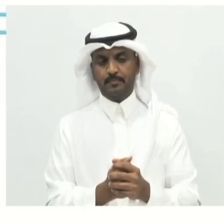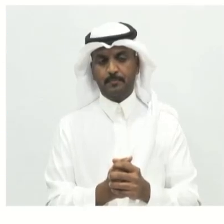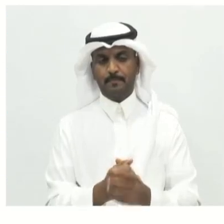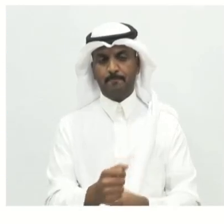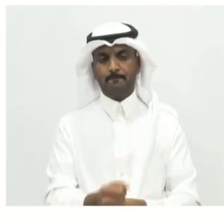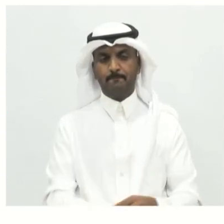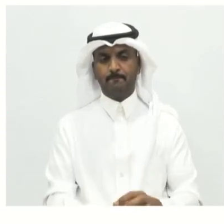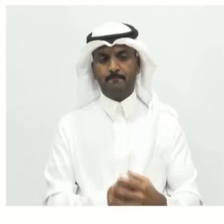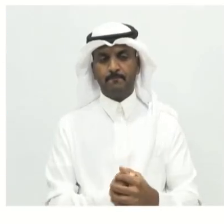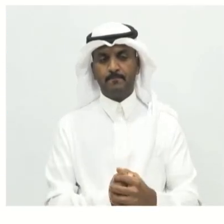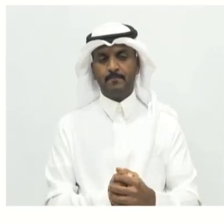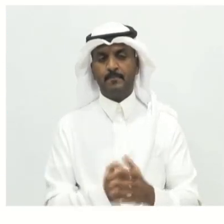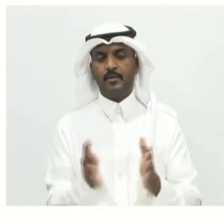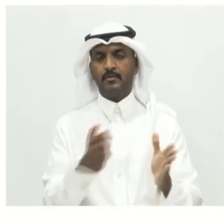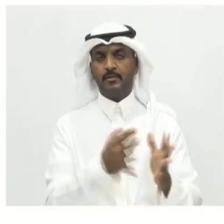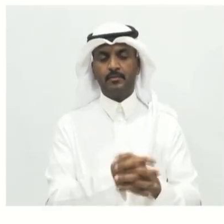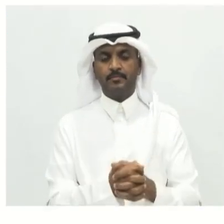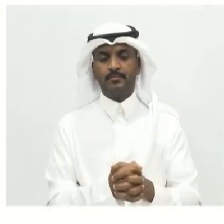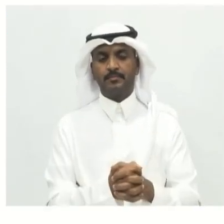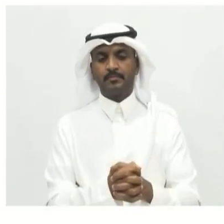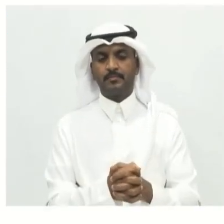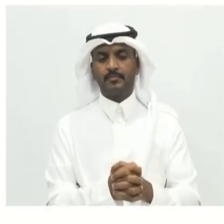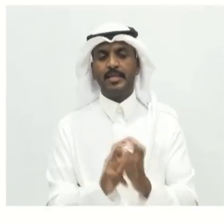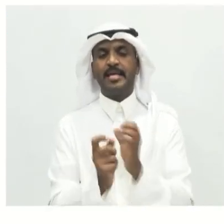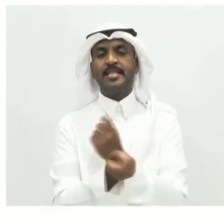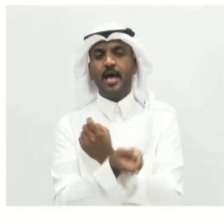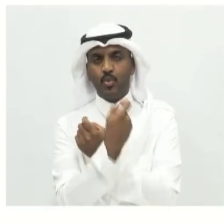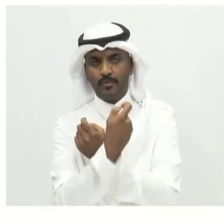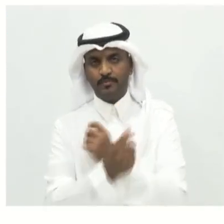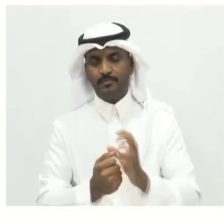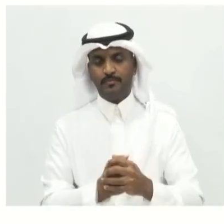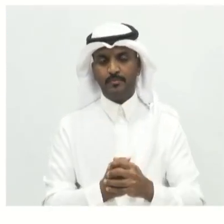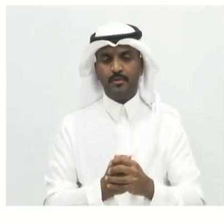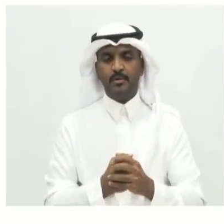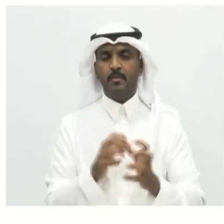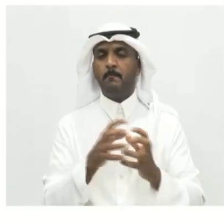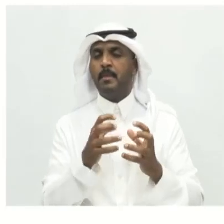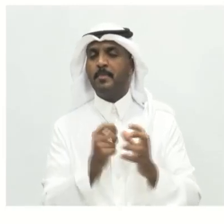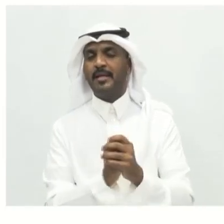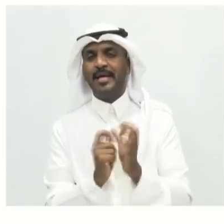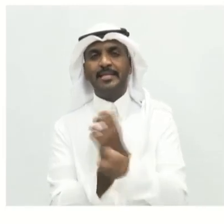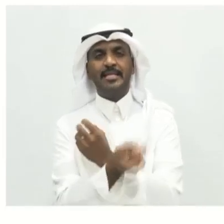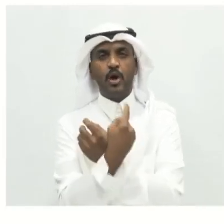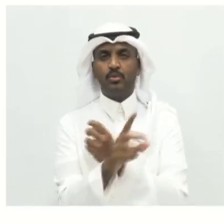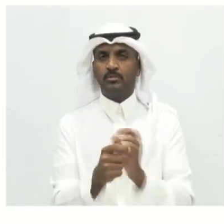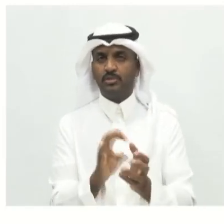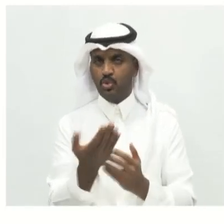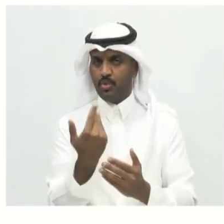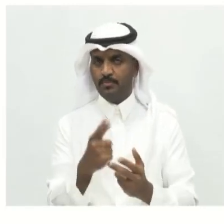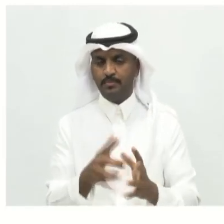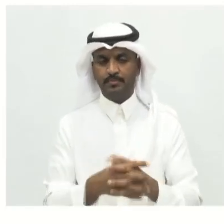طيب ننتقل بعد ذلك للتداوي ما معنى التداوي ابنائي من يجيب قبل ان